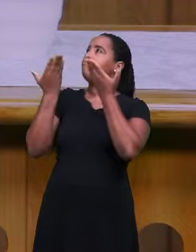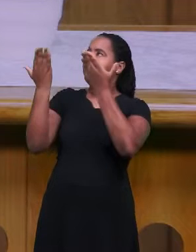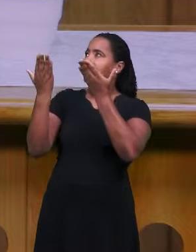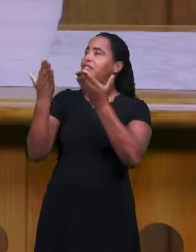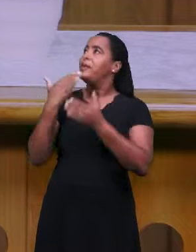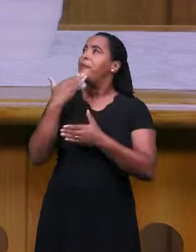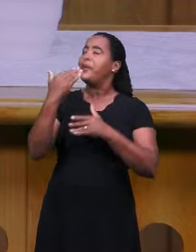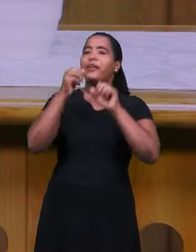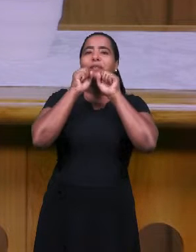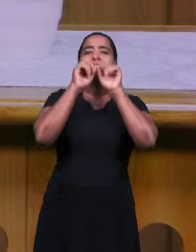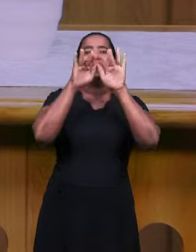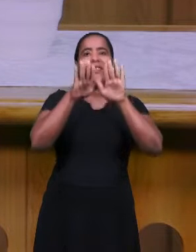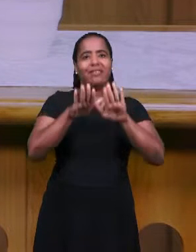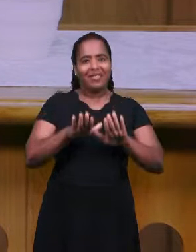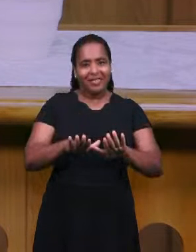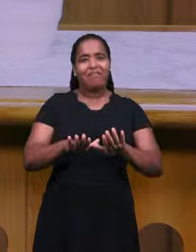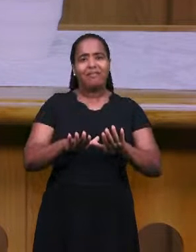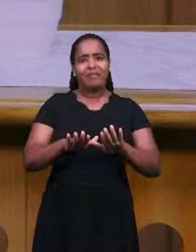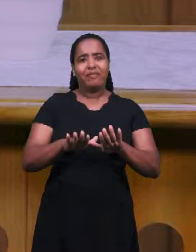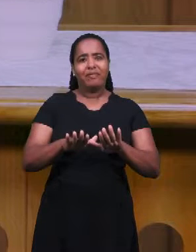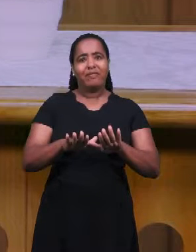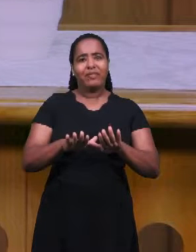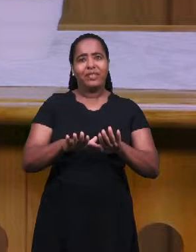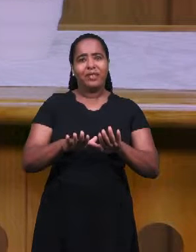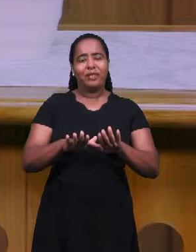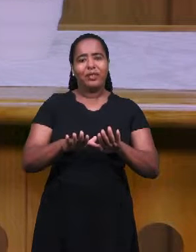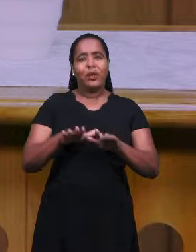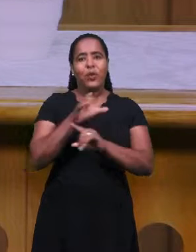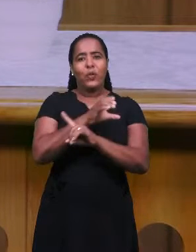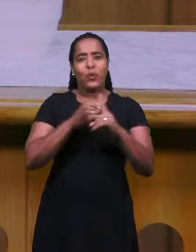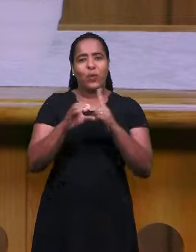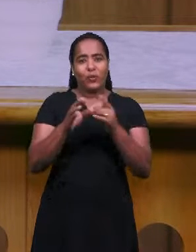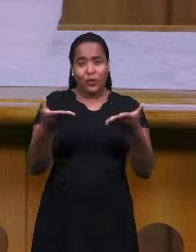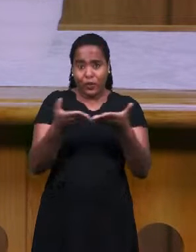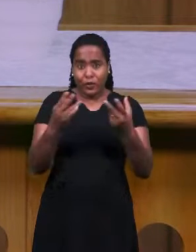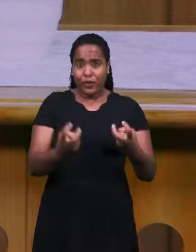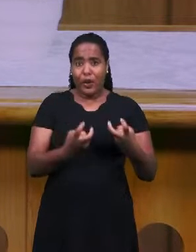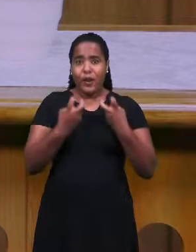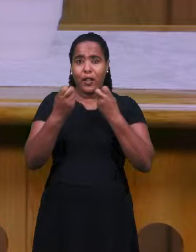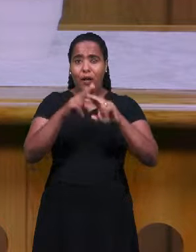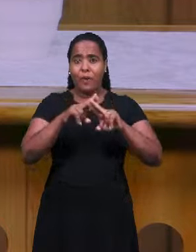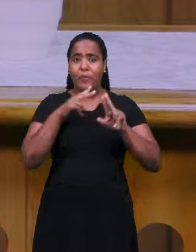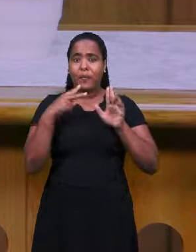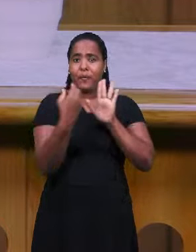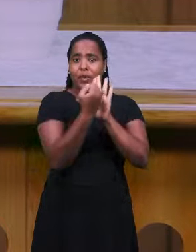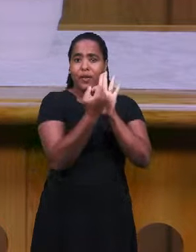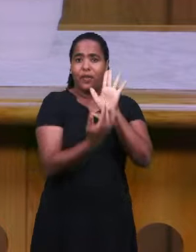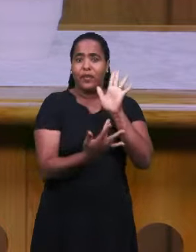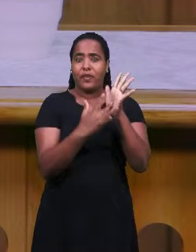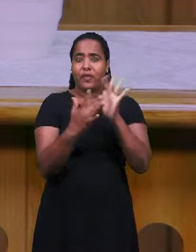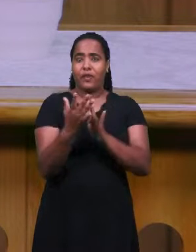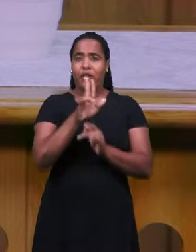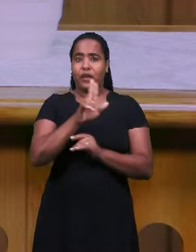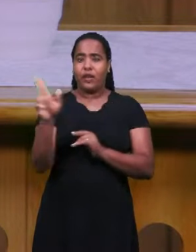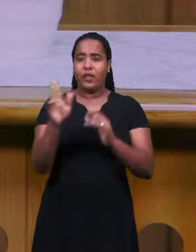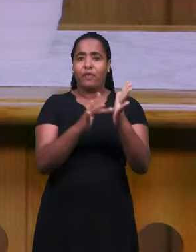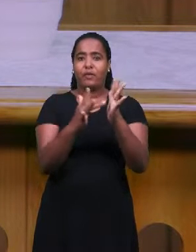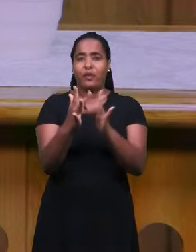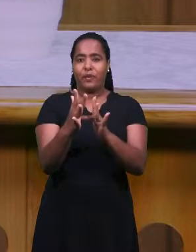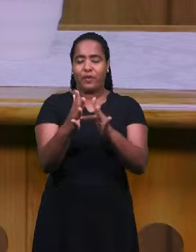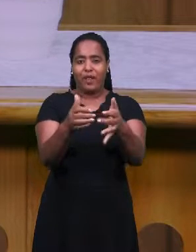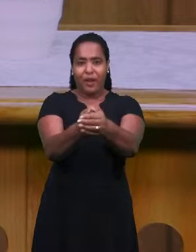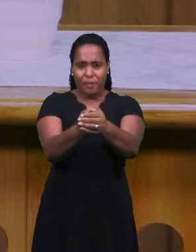хвалу и поклонение Твоей Церкви. Мы молим Тебя об этом благословении во имя Иисуса Христа. Аминь.